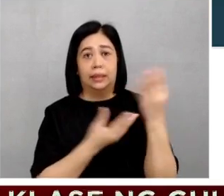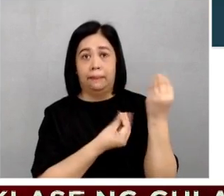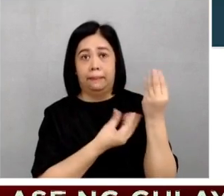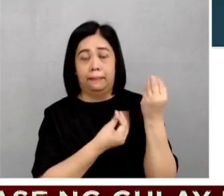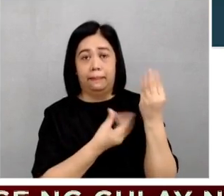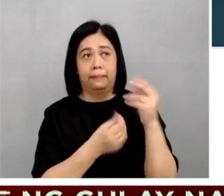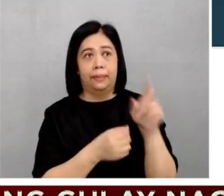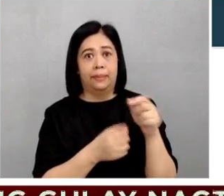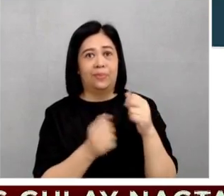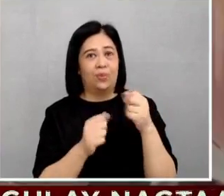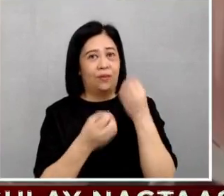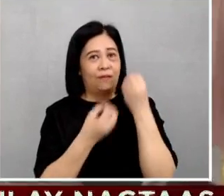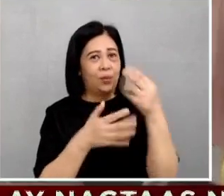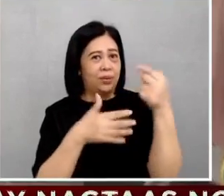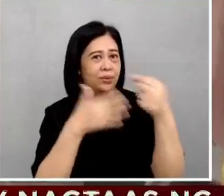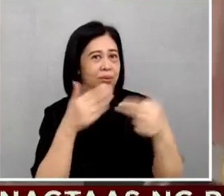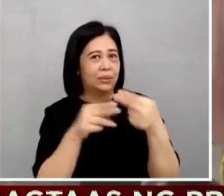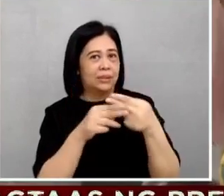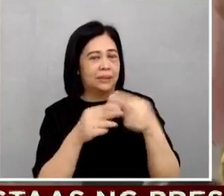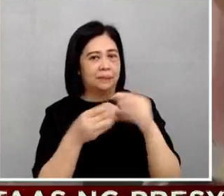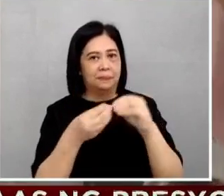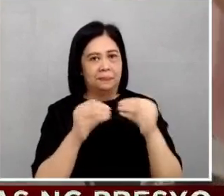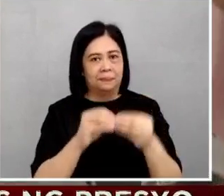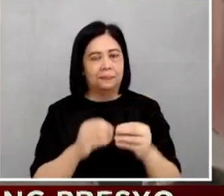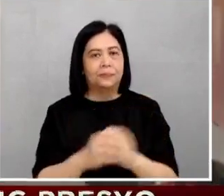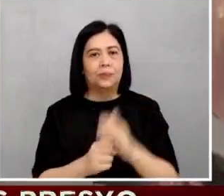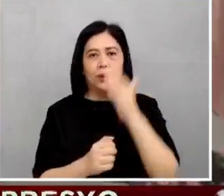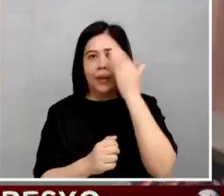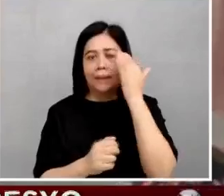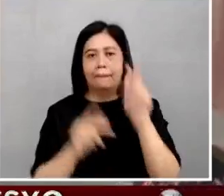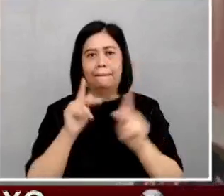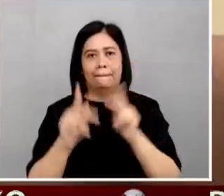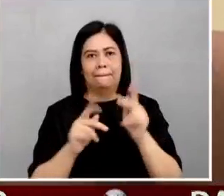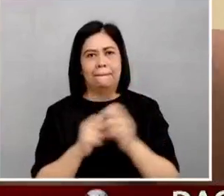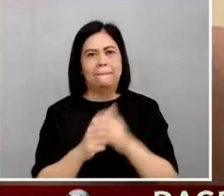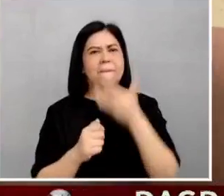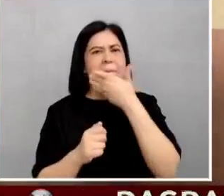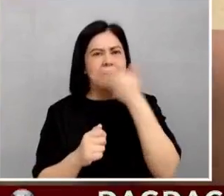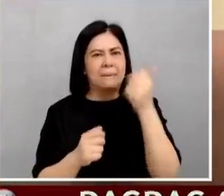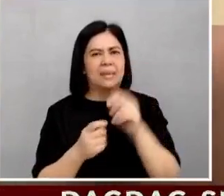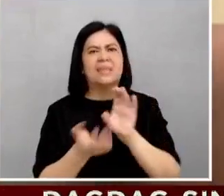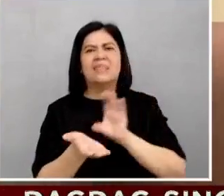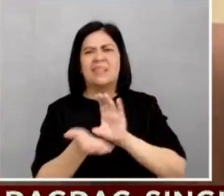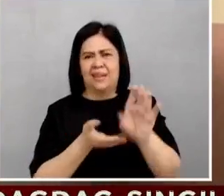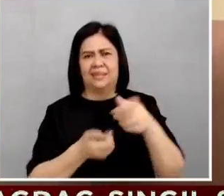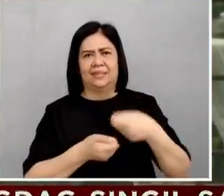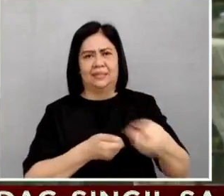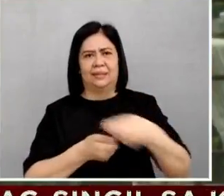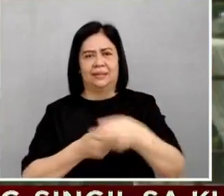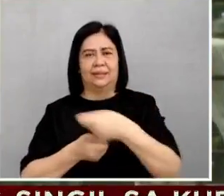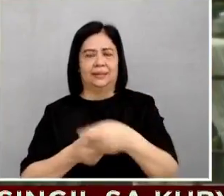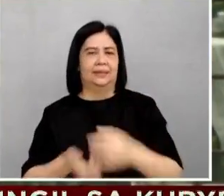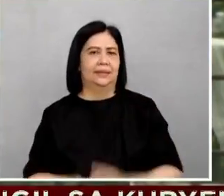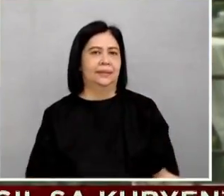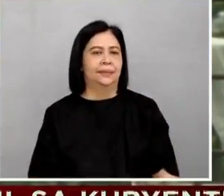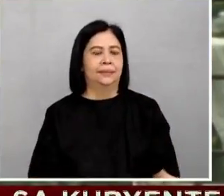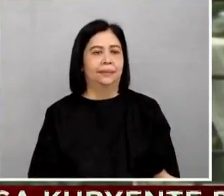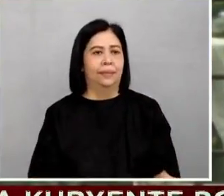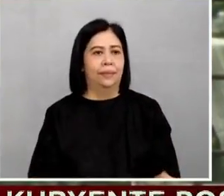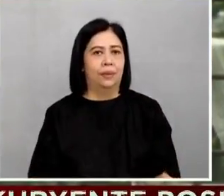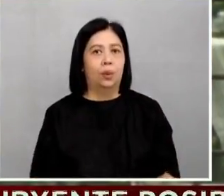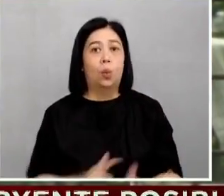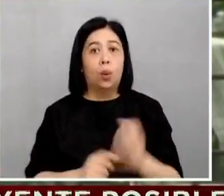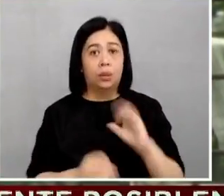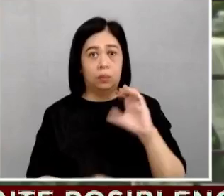their information with the city. Kaya't hiling ng ilang residente, mas mabuting cash na lang sana ang ipamigay. Paano kung wala kang